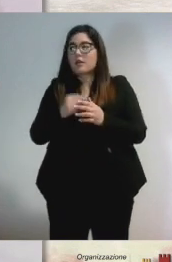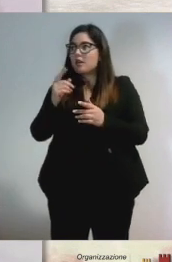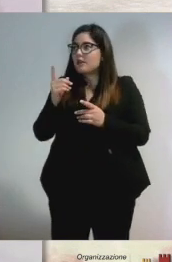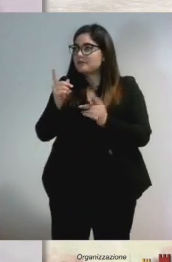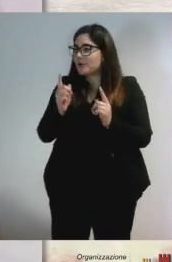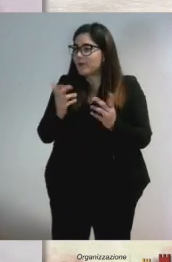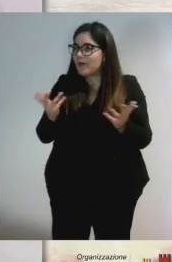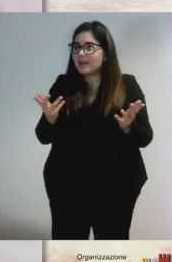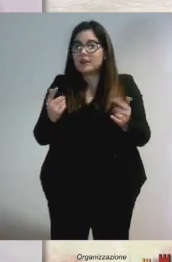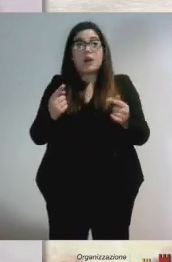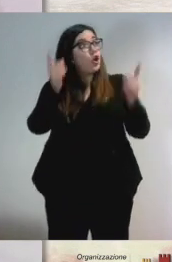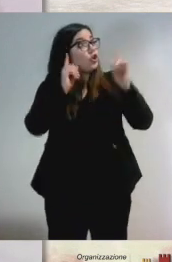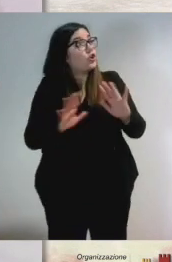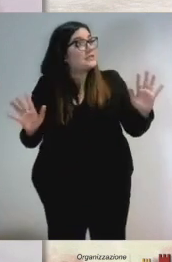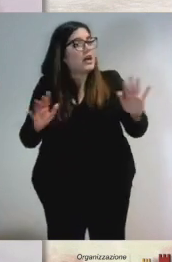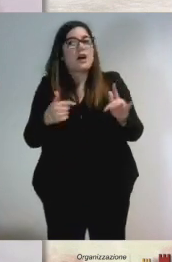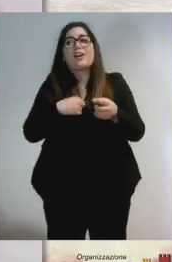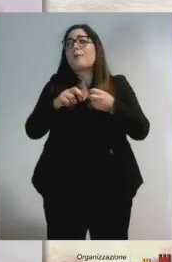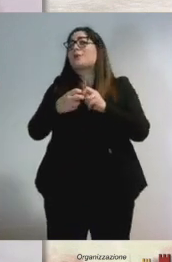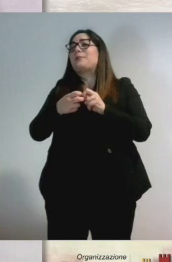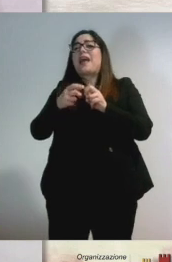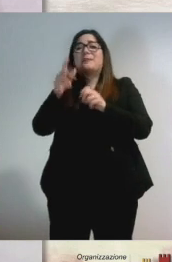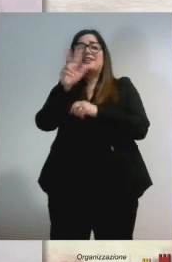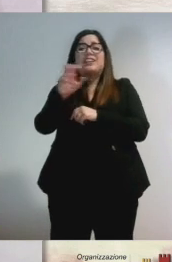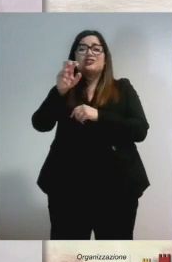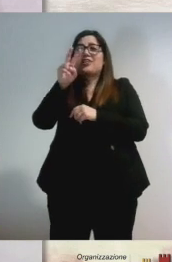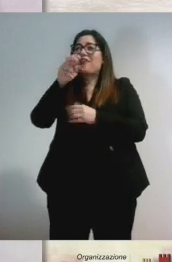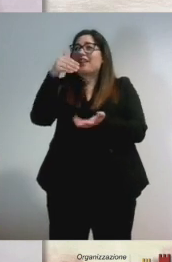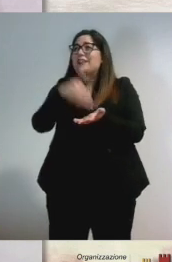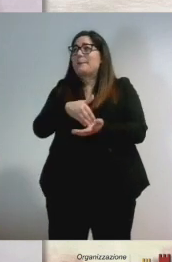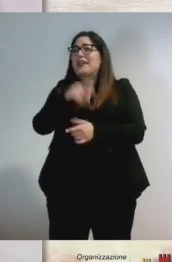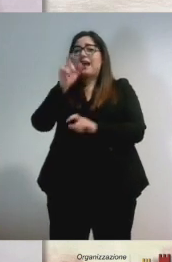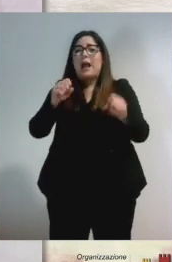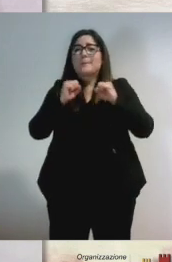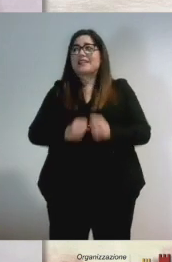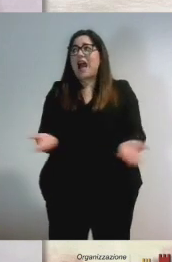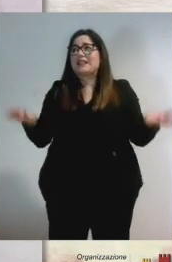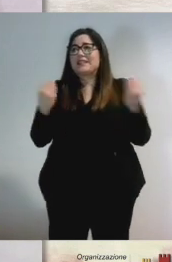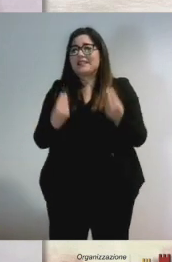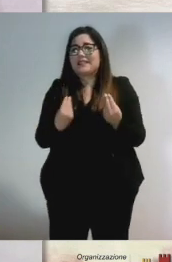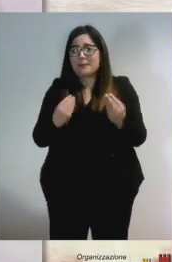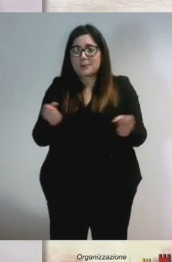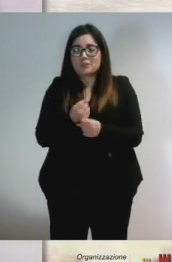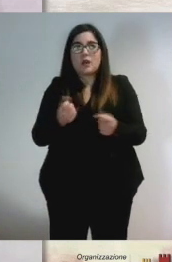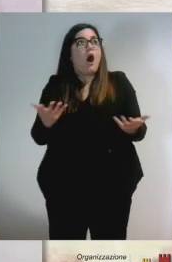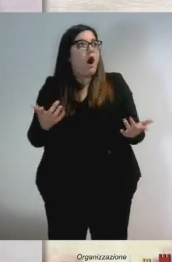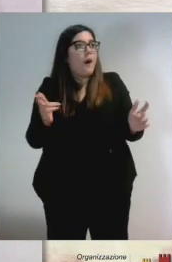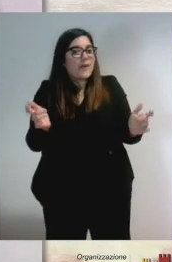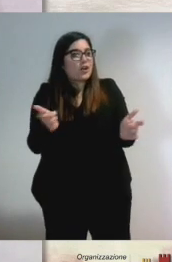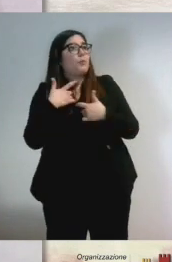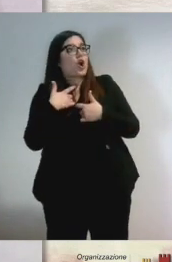ho detto guarda mica conosco i problemi di 320.000 abitanti come mi hanno bloccato la Social